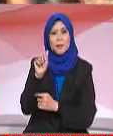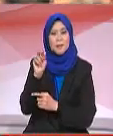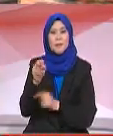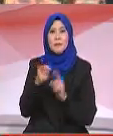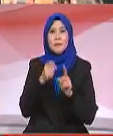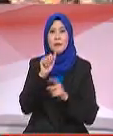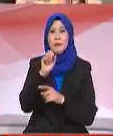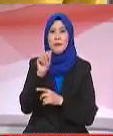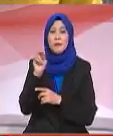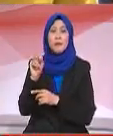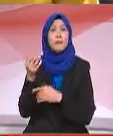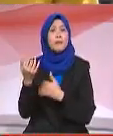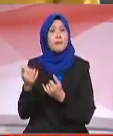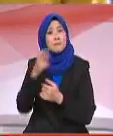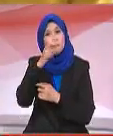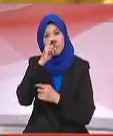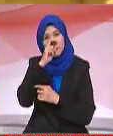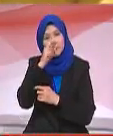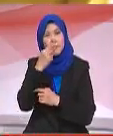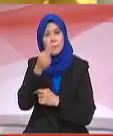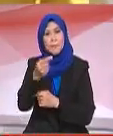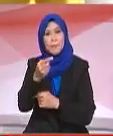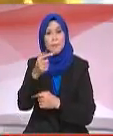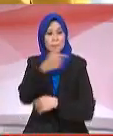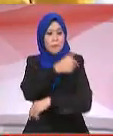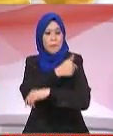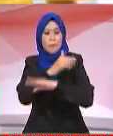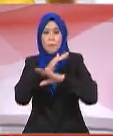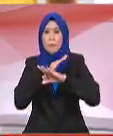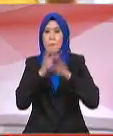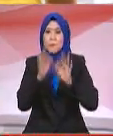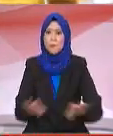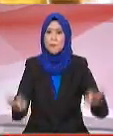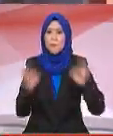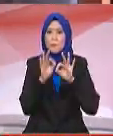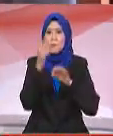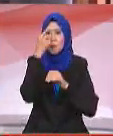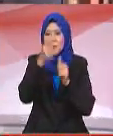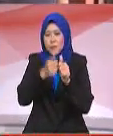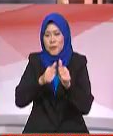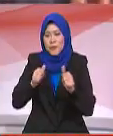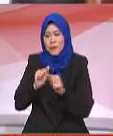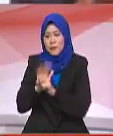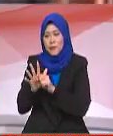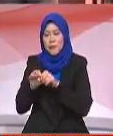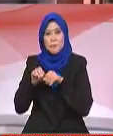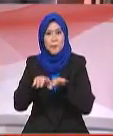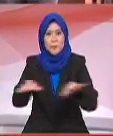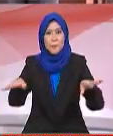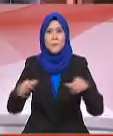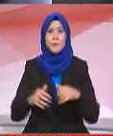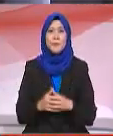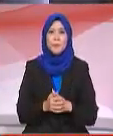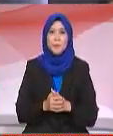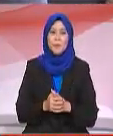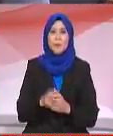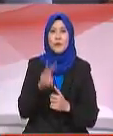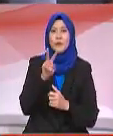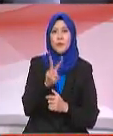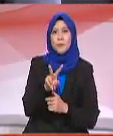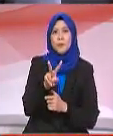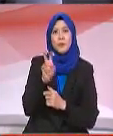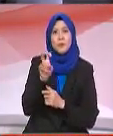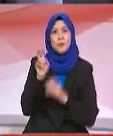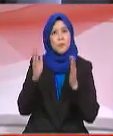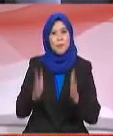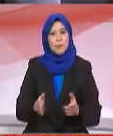Piasau dalam pada itu menegaskan bahawa pengambilan vaksin amat penting bagi mencegah penularan COVID-19. Seramai 200